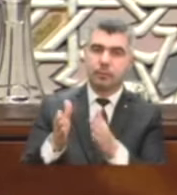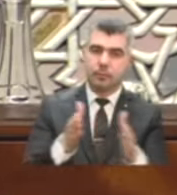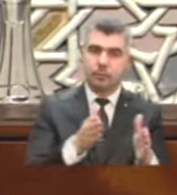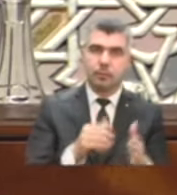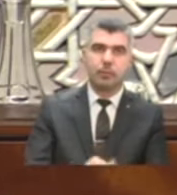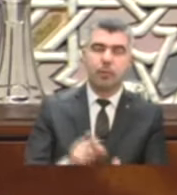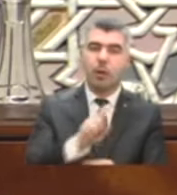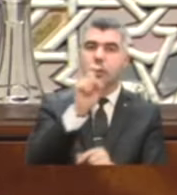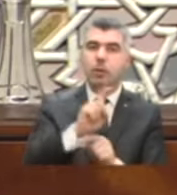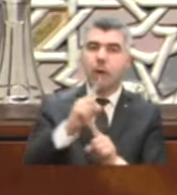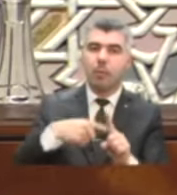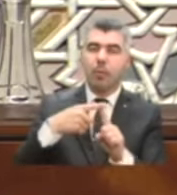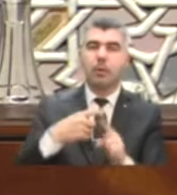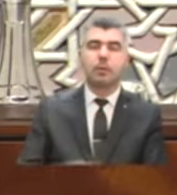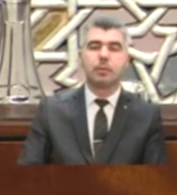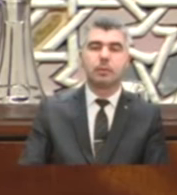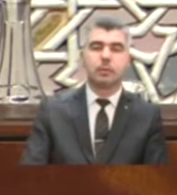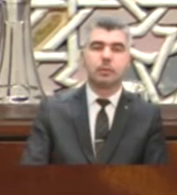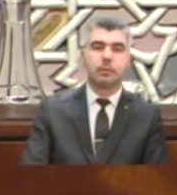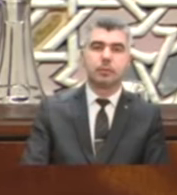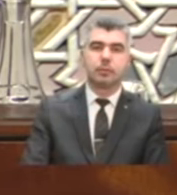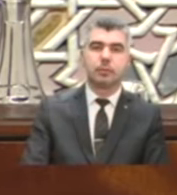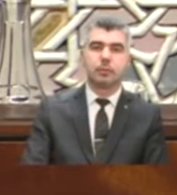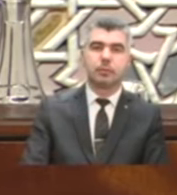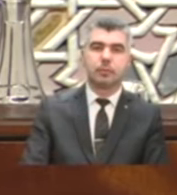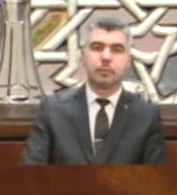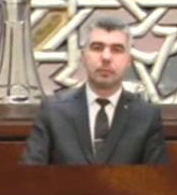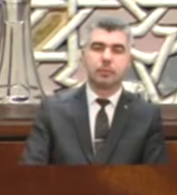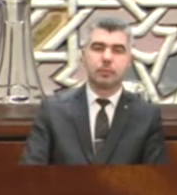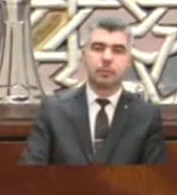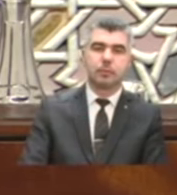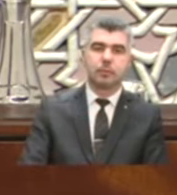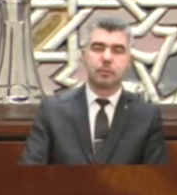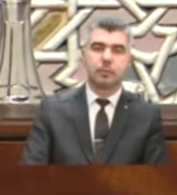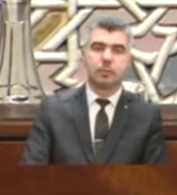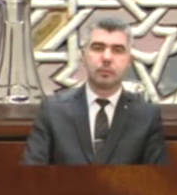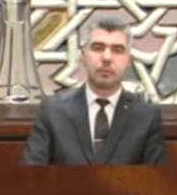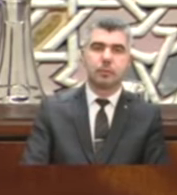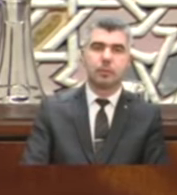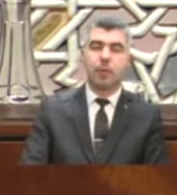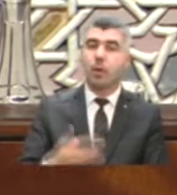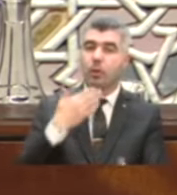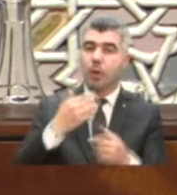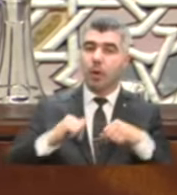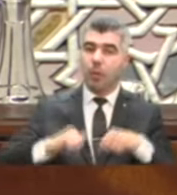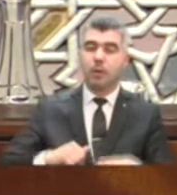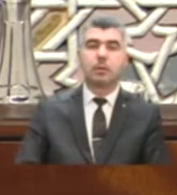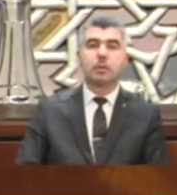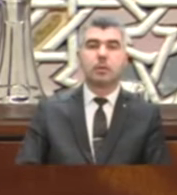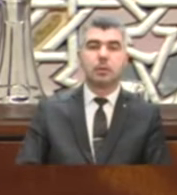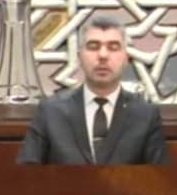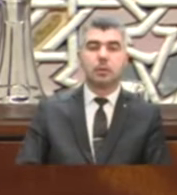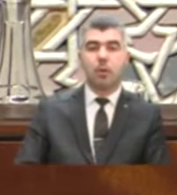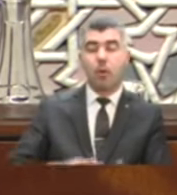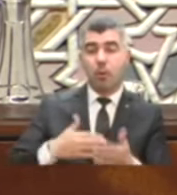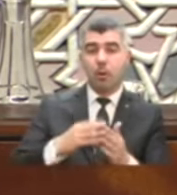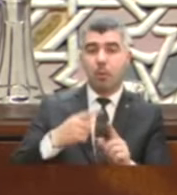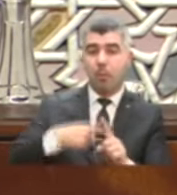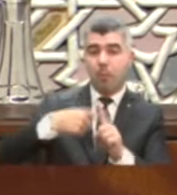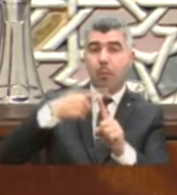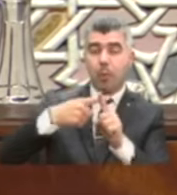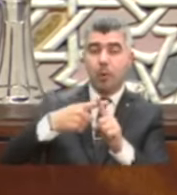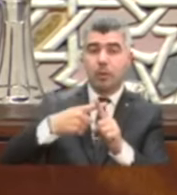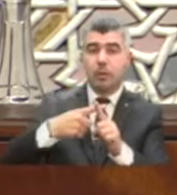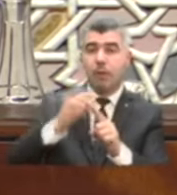تفضلي التعقيب السيدة مريم خلوقي السيدة النائبة المحترمة، تفضلي. سيد الوزيرة، انطلاقا من الارتفاع المتزايد